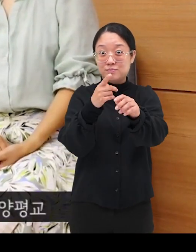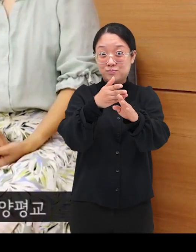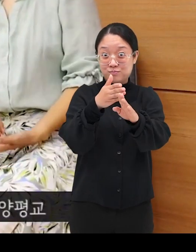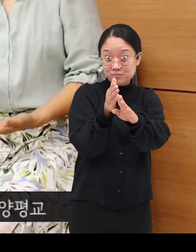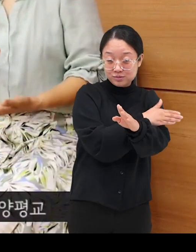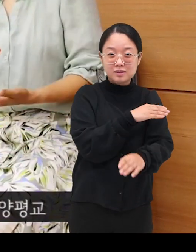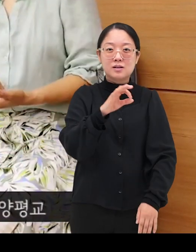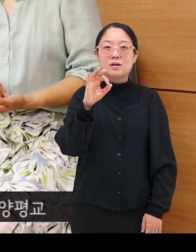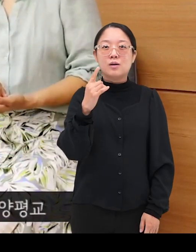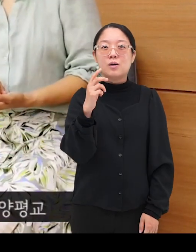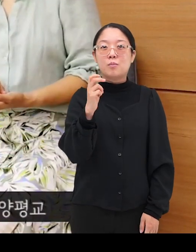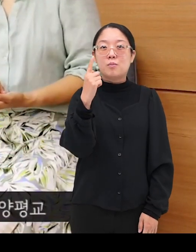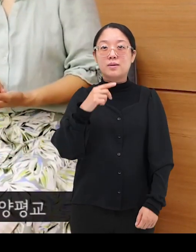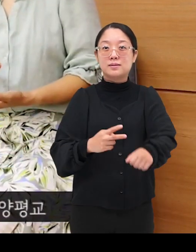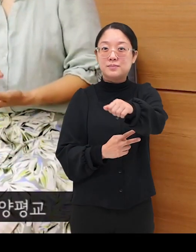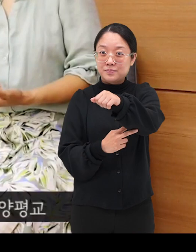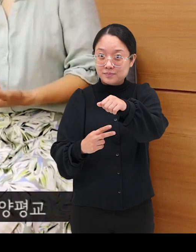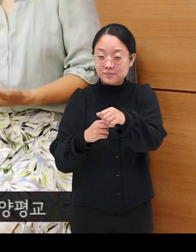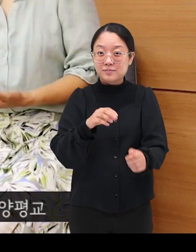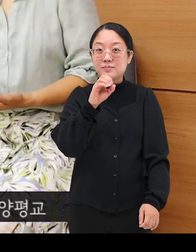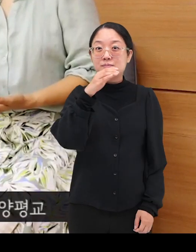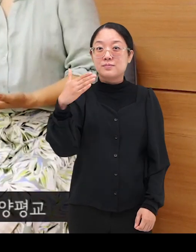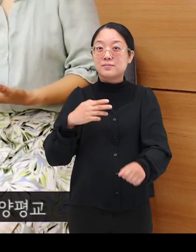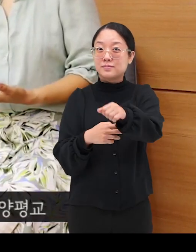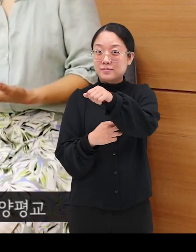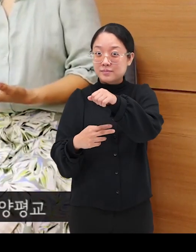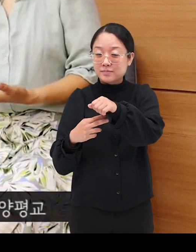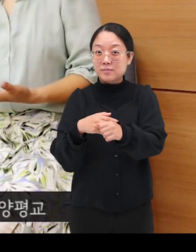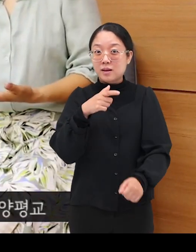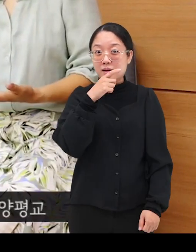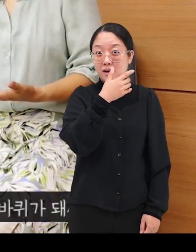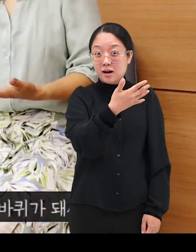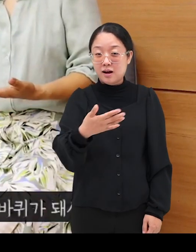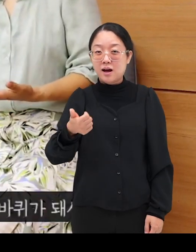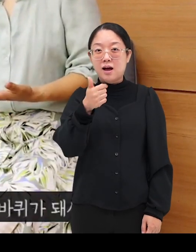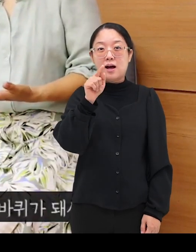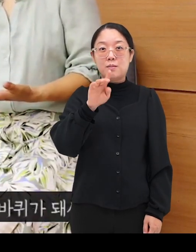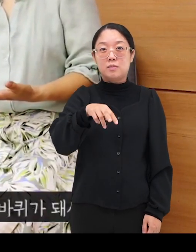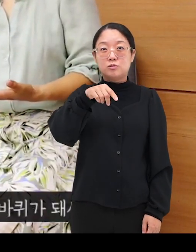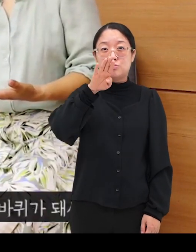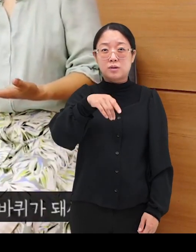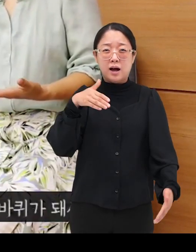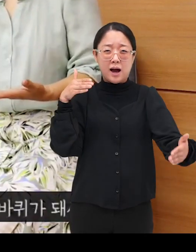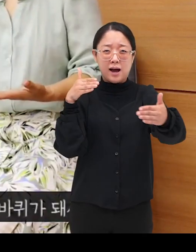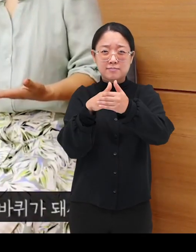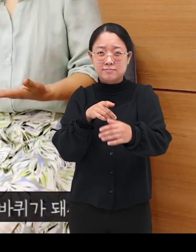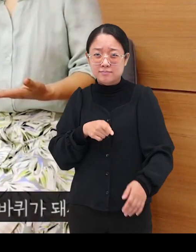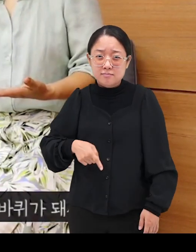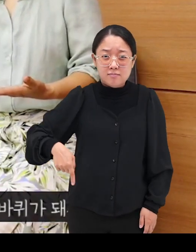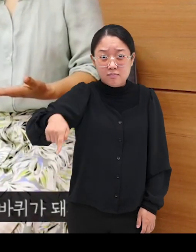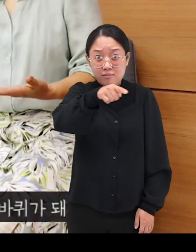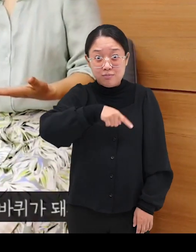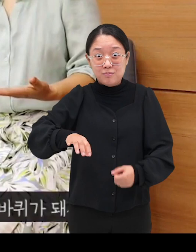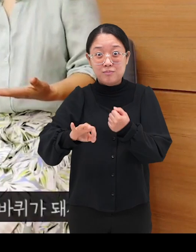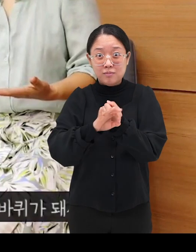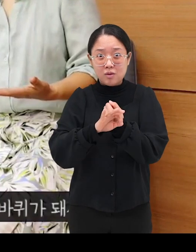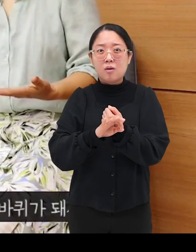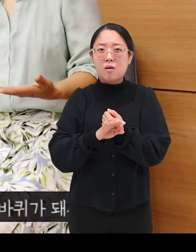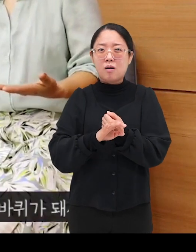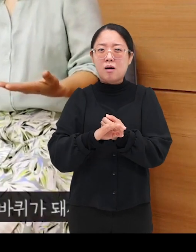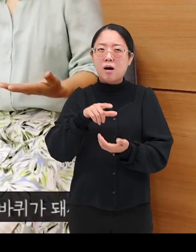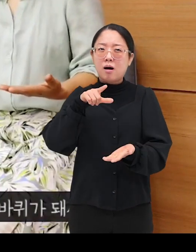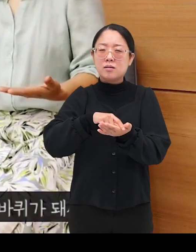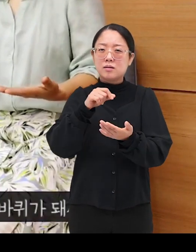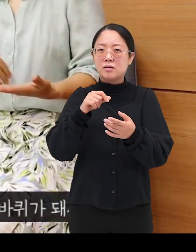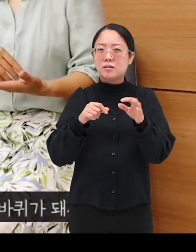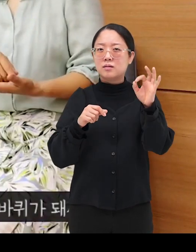시작해서 그 다음에 오목교, 그 다음에 양평교, 그래서 한강 합수부를 찍고 턴을 하시면